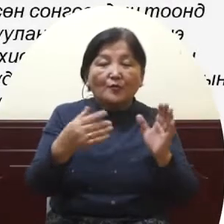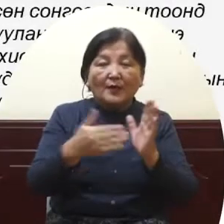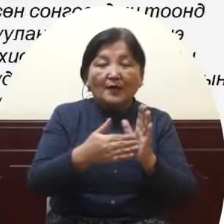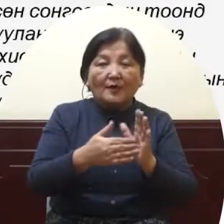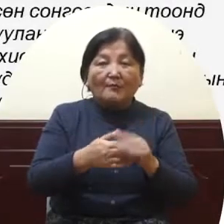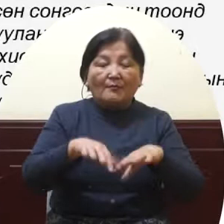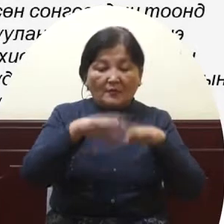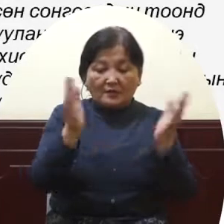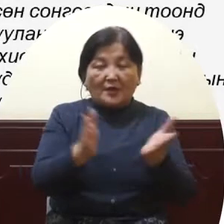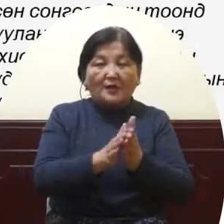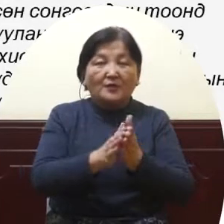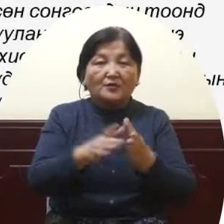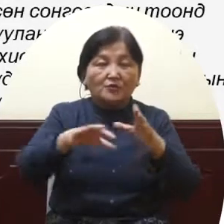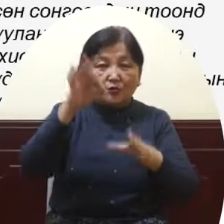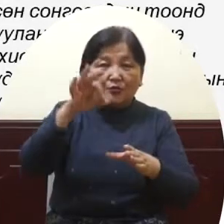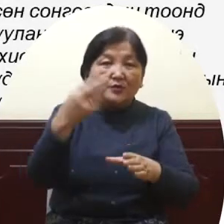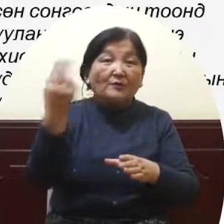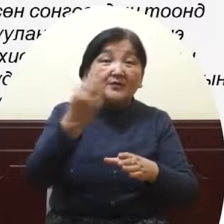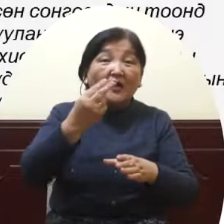99,494 сонгогч цагаан сонголт хийжээ.